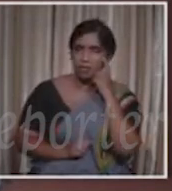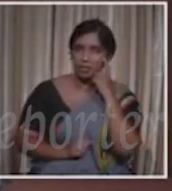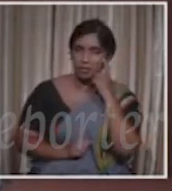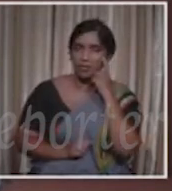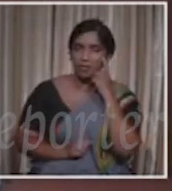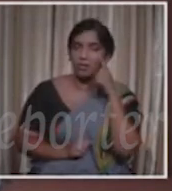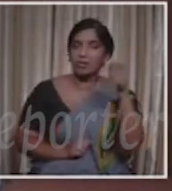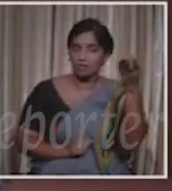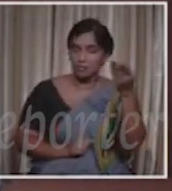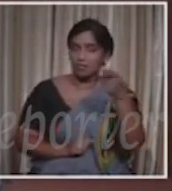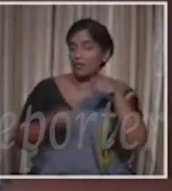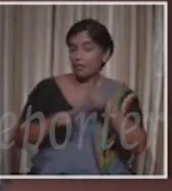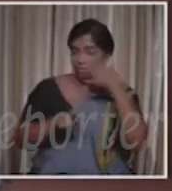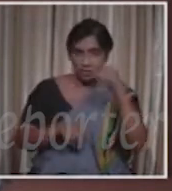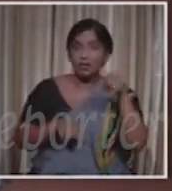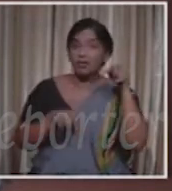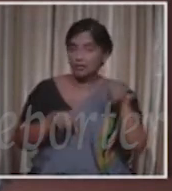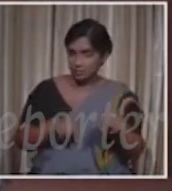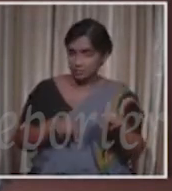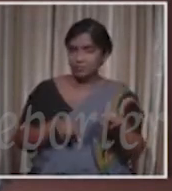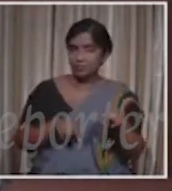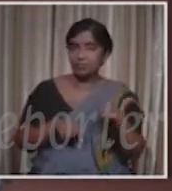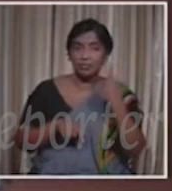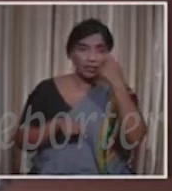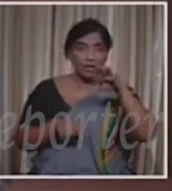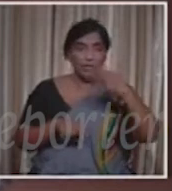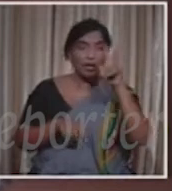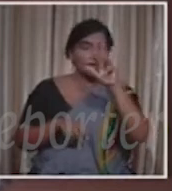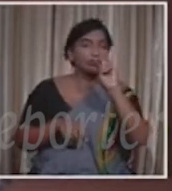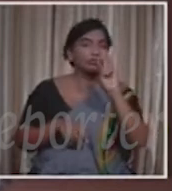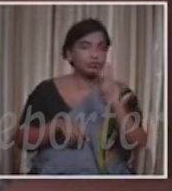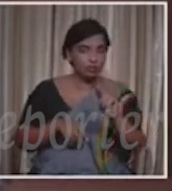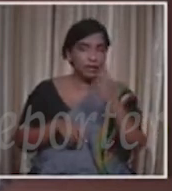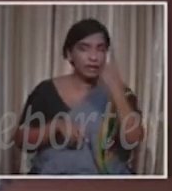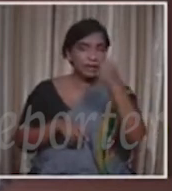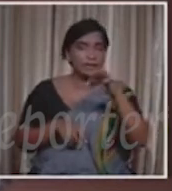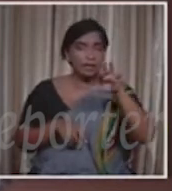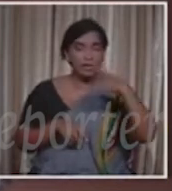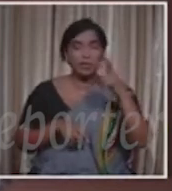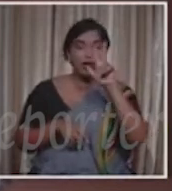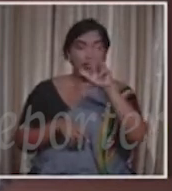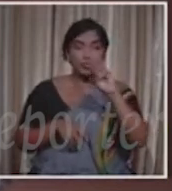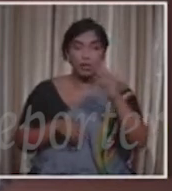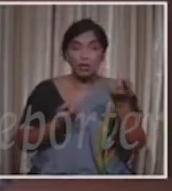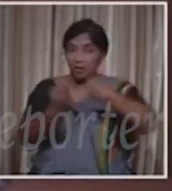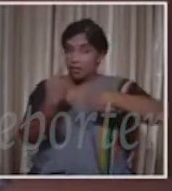ගරු. කවුද කියලා දන්නේ අපි? හරිද? එනිසා මතක තබා ගන්න. මතක තබා ගන්න මේ මේ මේ